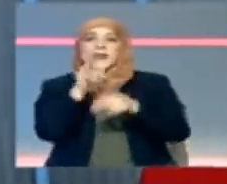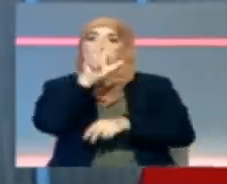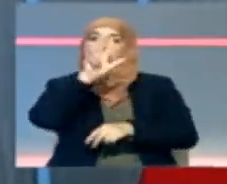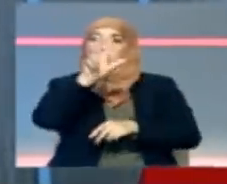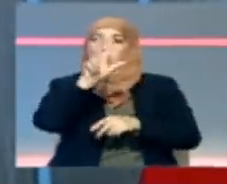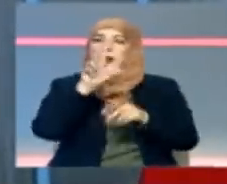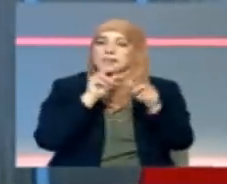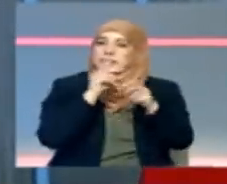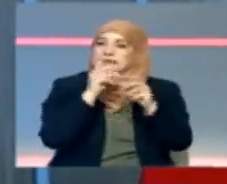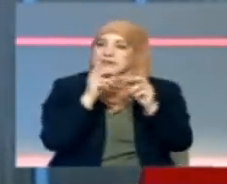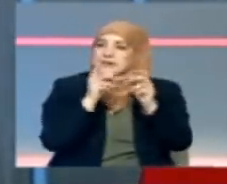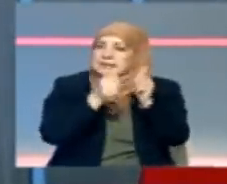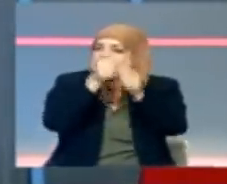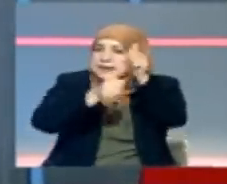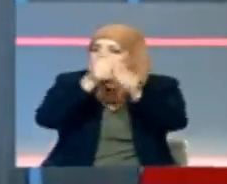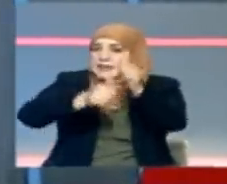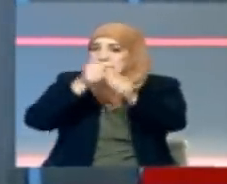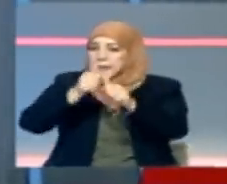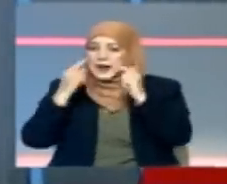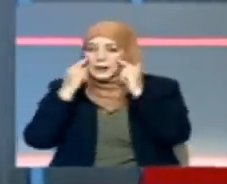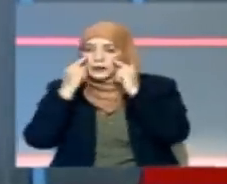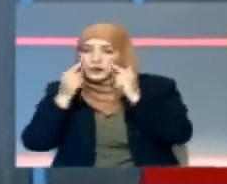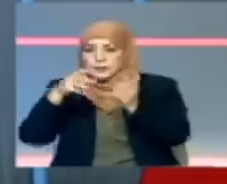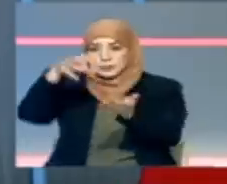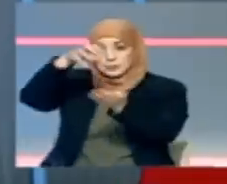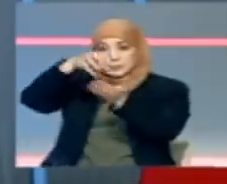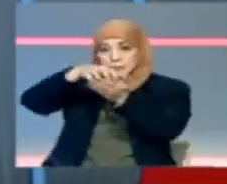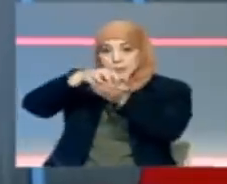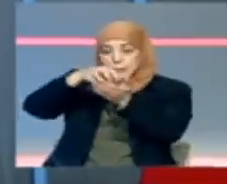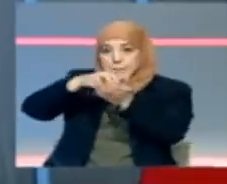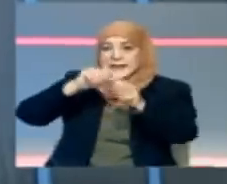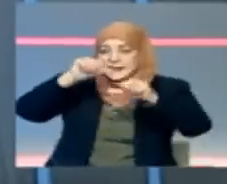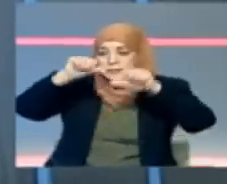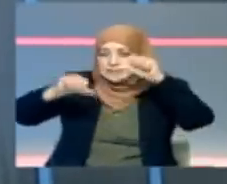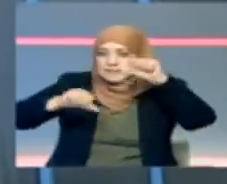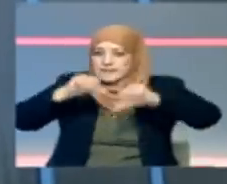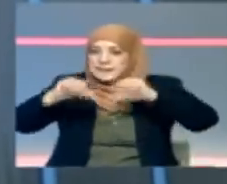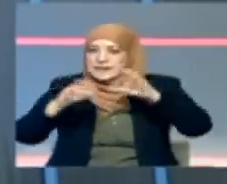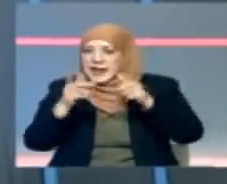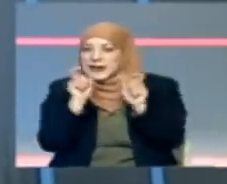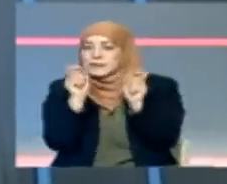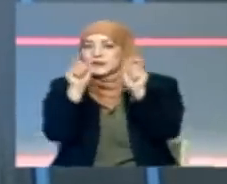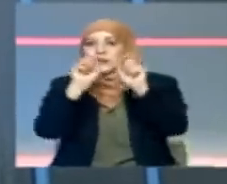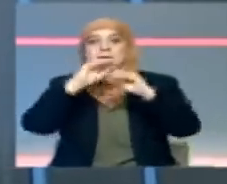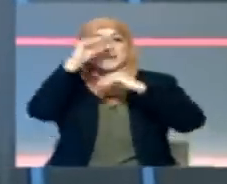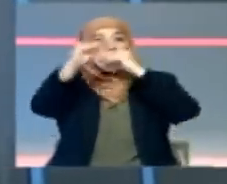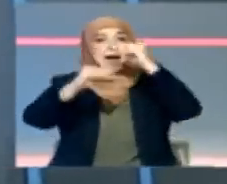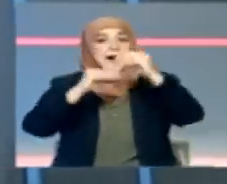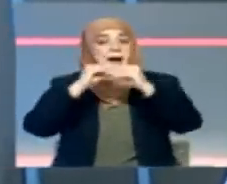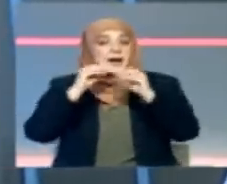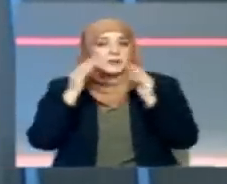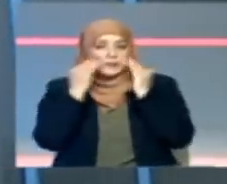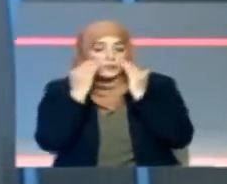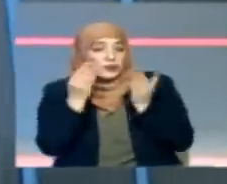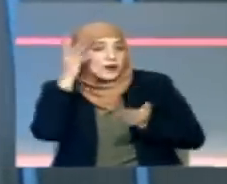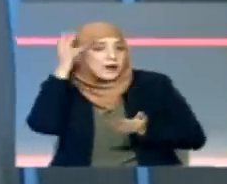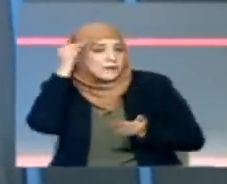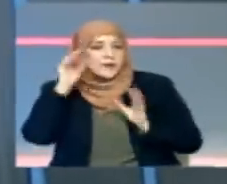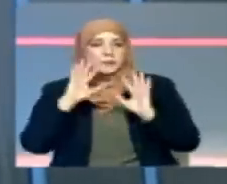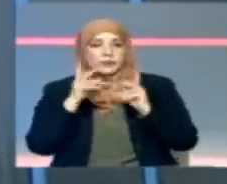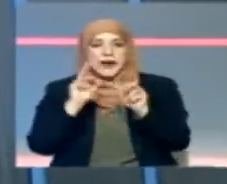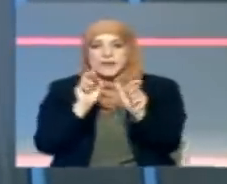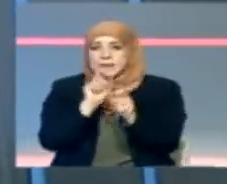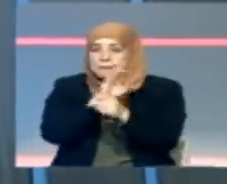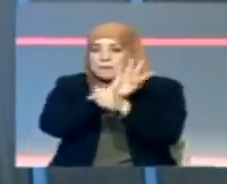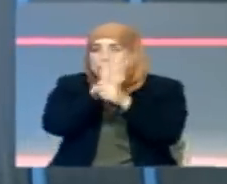النتائج نتاعهم في البنك الجيني العالمي باش يصلح توا مبدئيا باش نفهموا لي فيروس كي سيركول